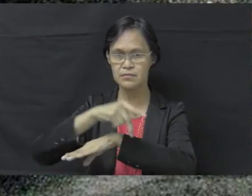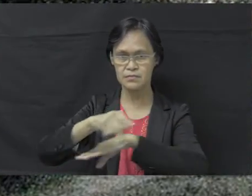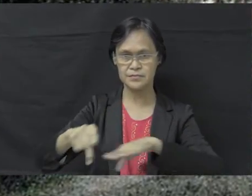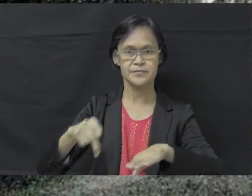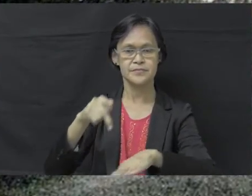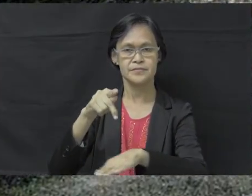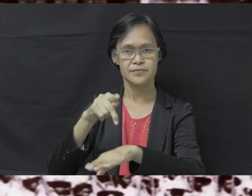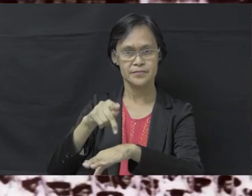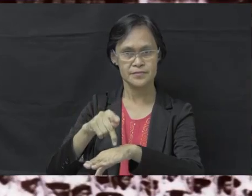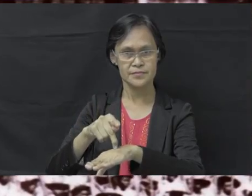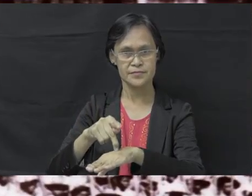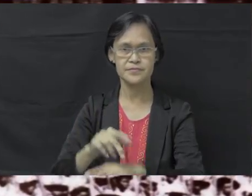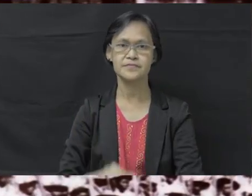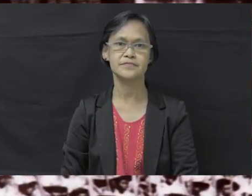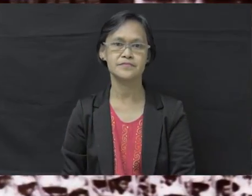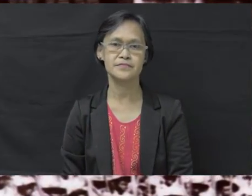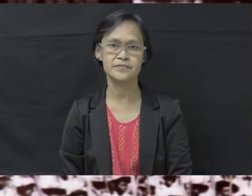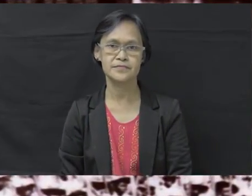ng bansa.